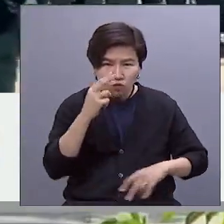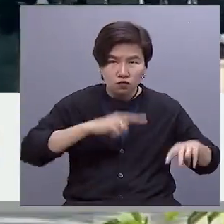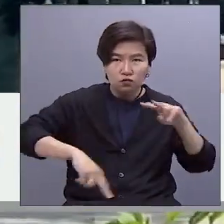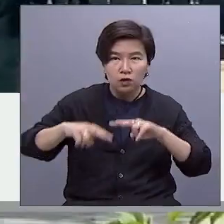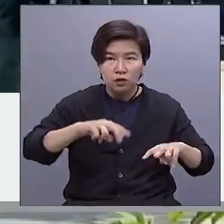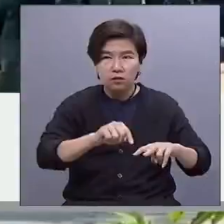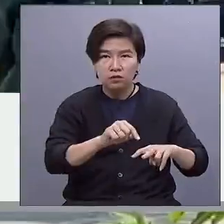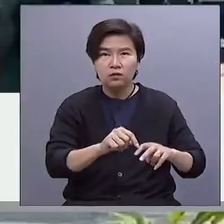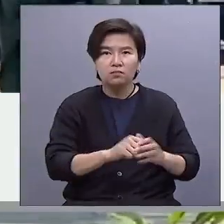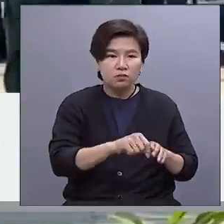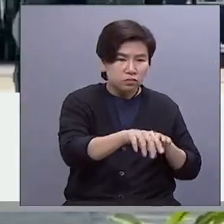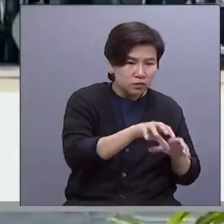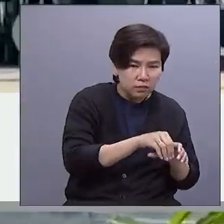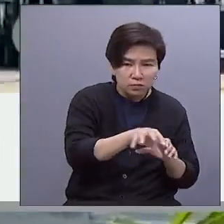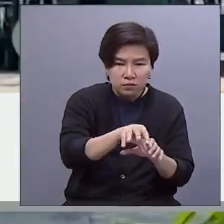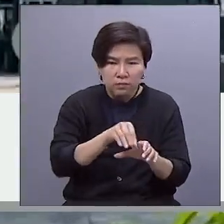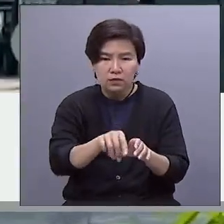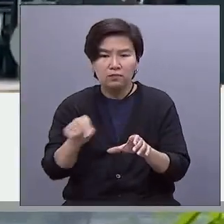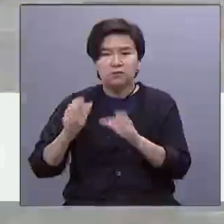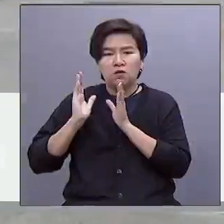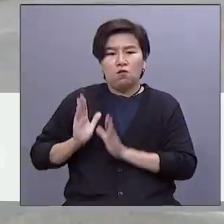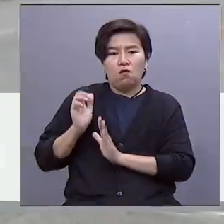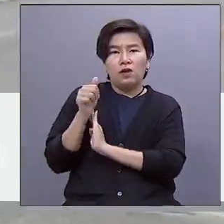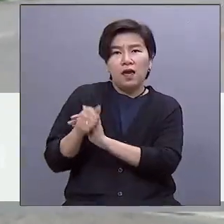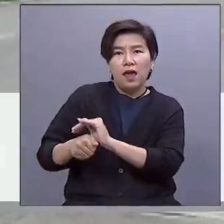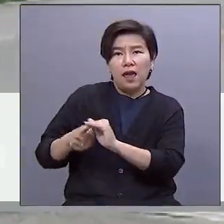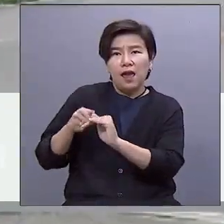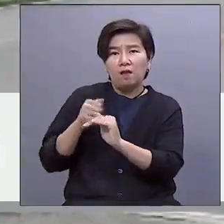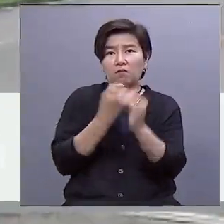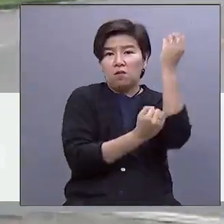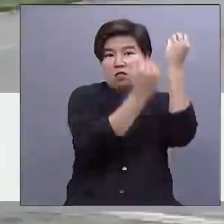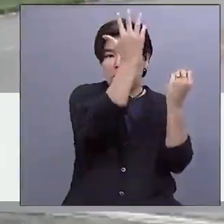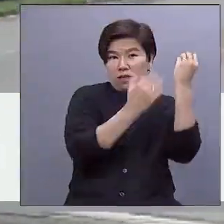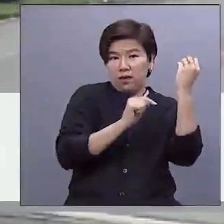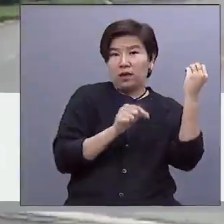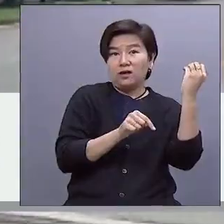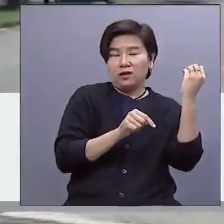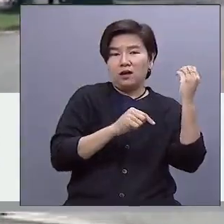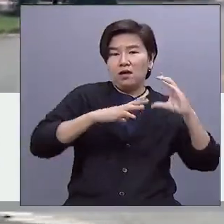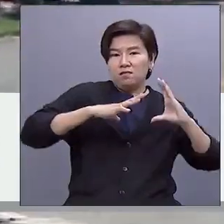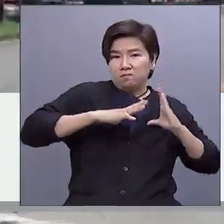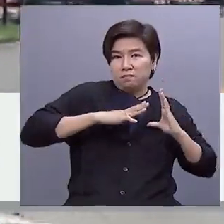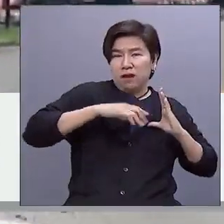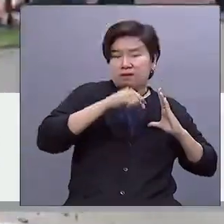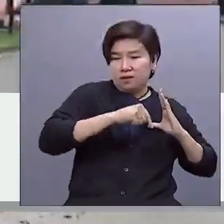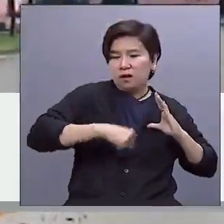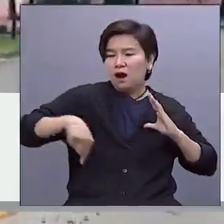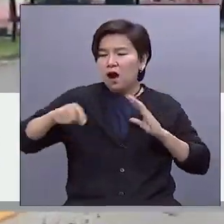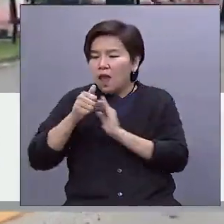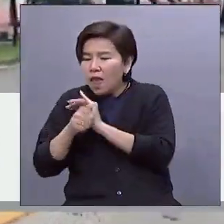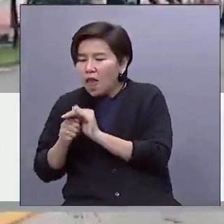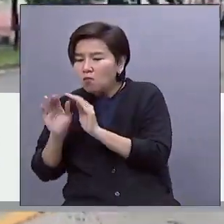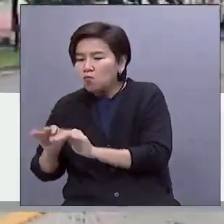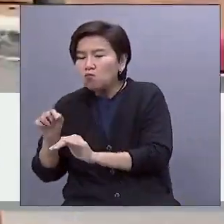ที่ผู้ก่อเหตุลอบนำไปวางไว้ที่บริเวณด้านหลังสวนสาธารณะสนามช้างเผือกในเขตเทศบาลนครยะลา